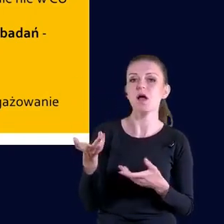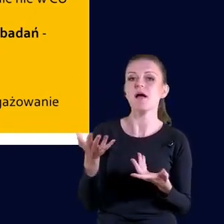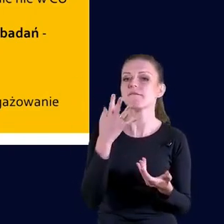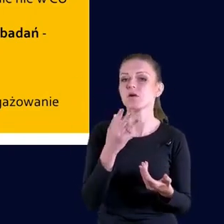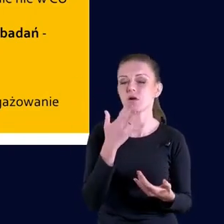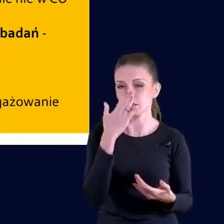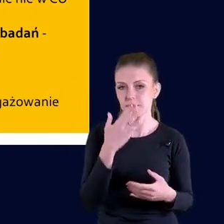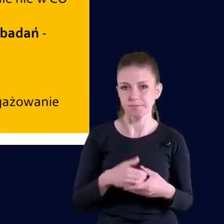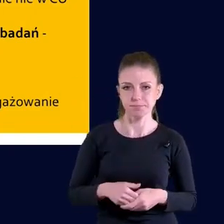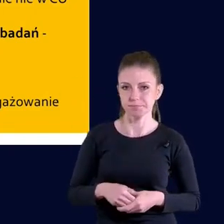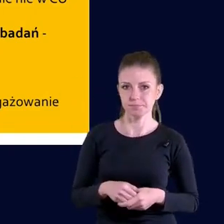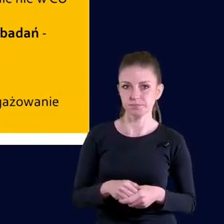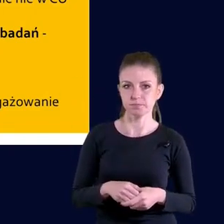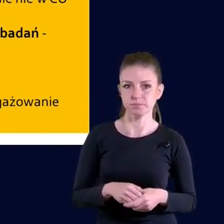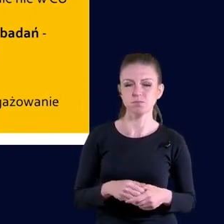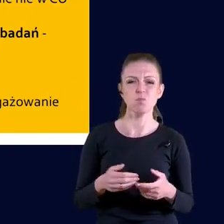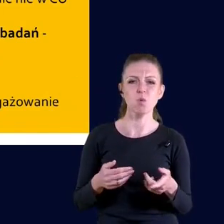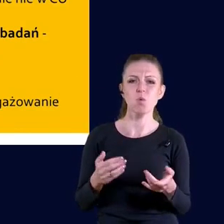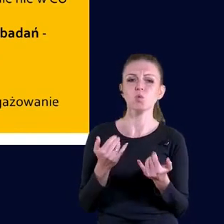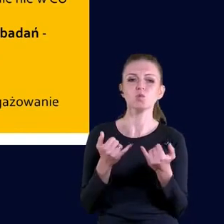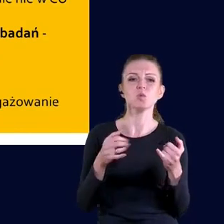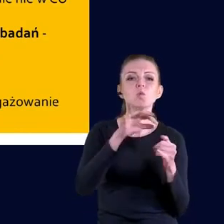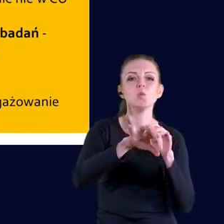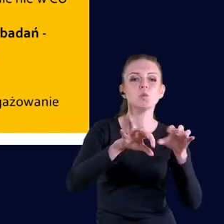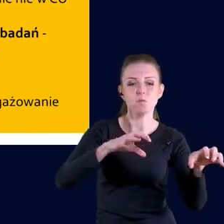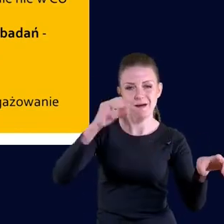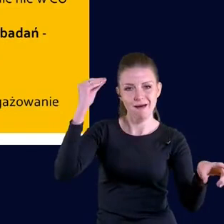uczelniach Wśród różnych grup akademickich